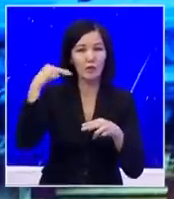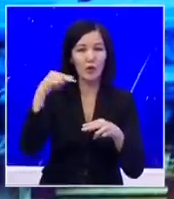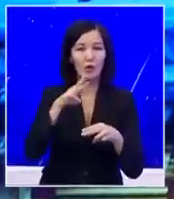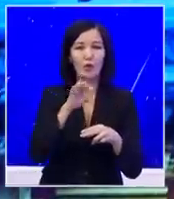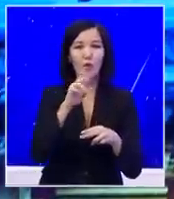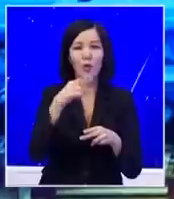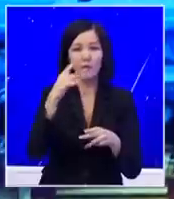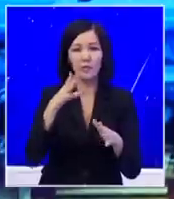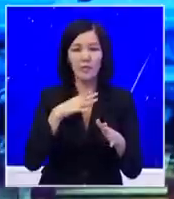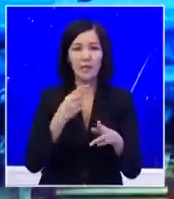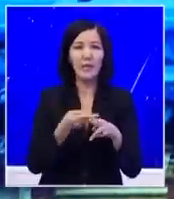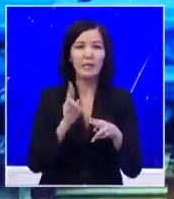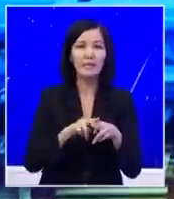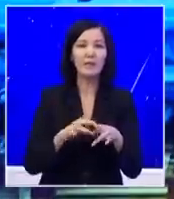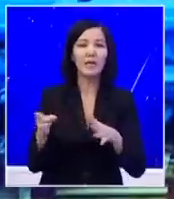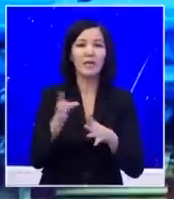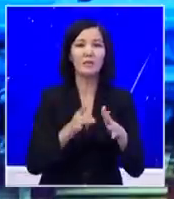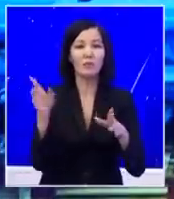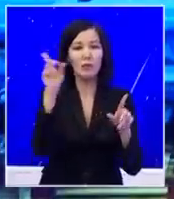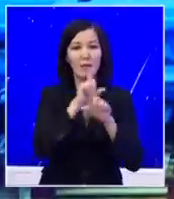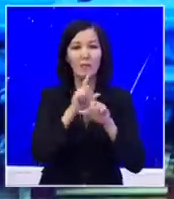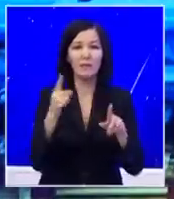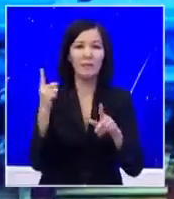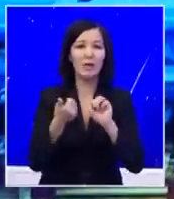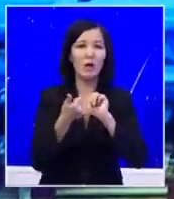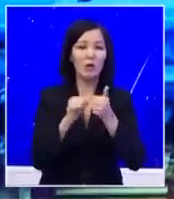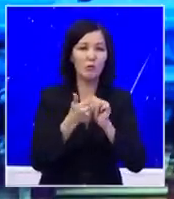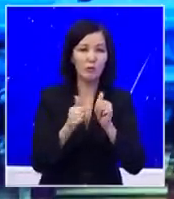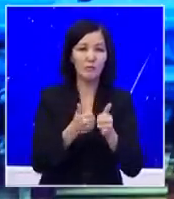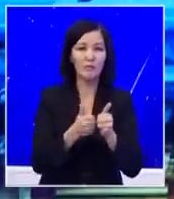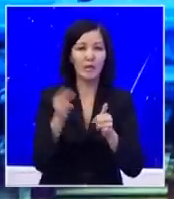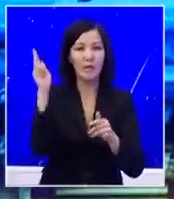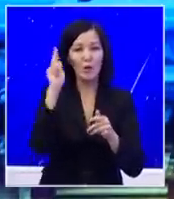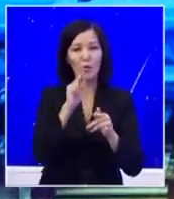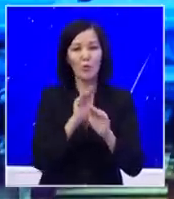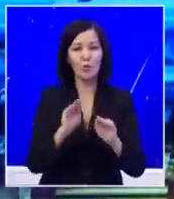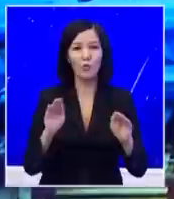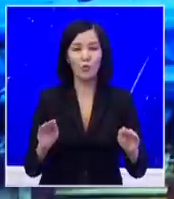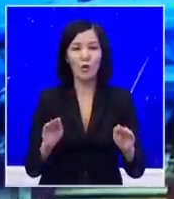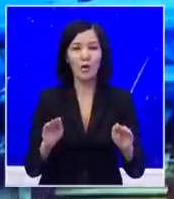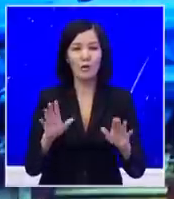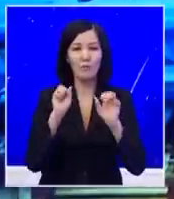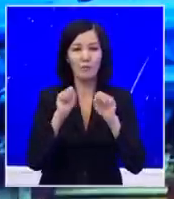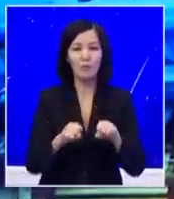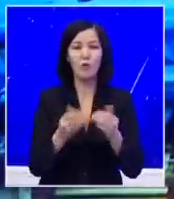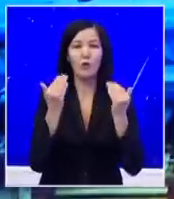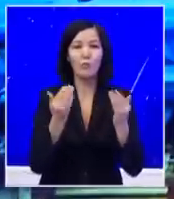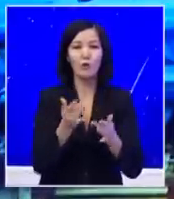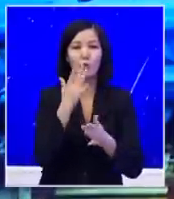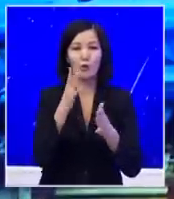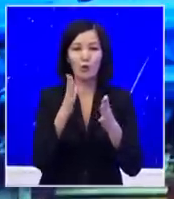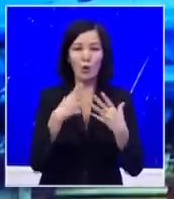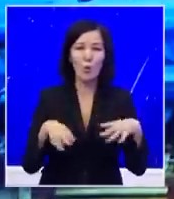Тоқаев осылай деді. Демек, республика мектептері бір ауысымда бала оқыту мүмкіндігін алады. Бүгін